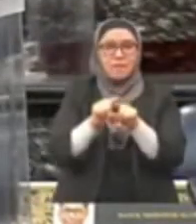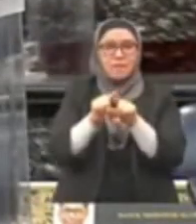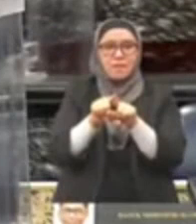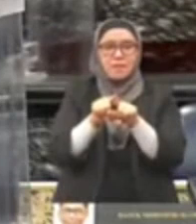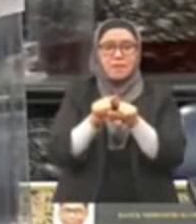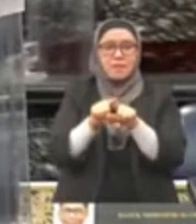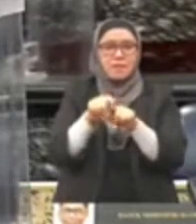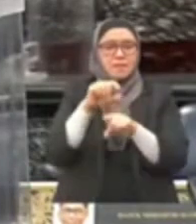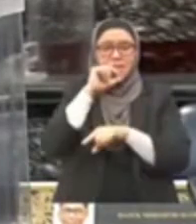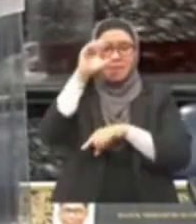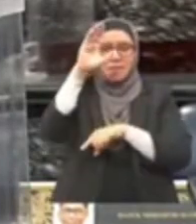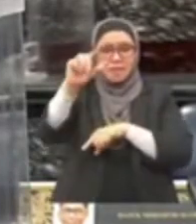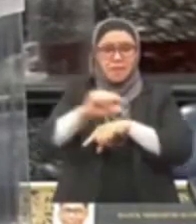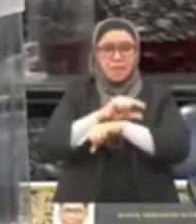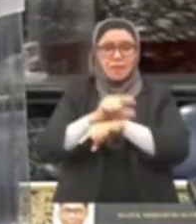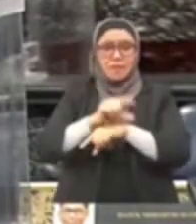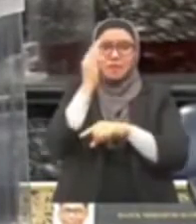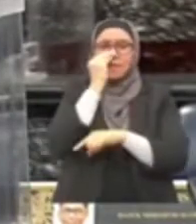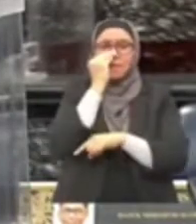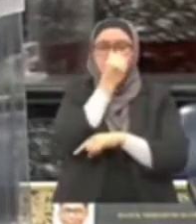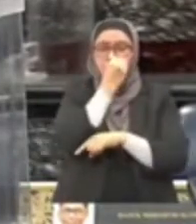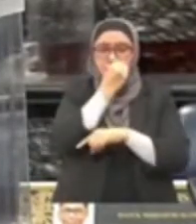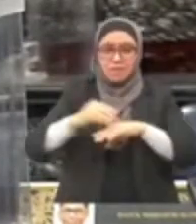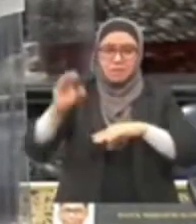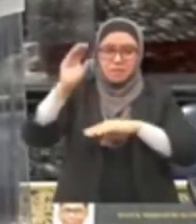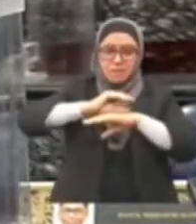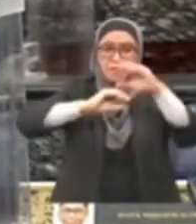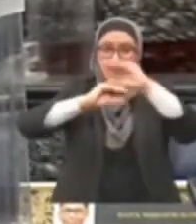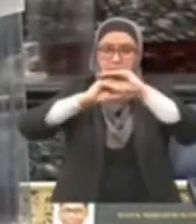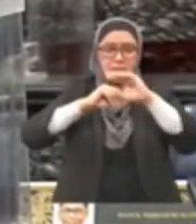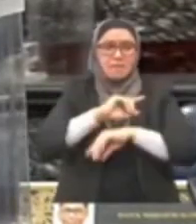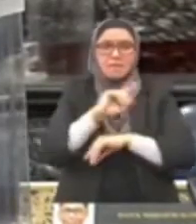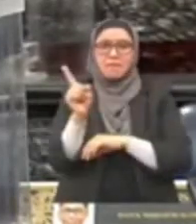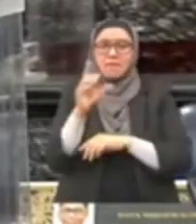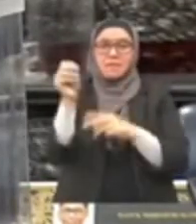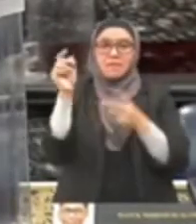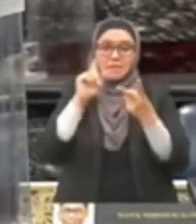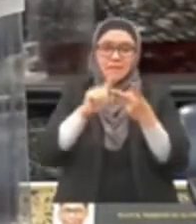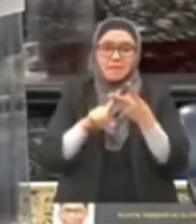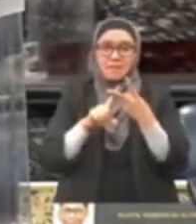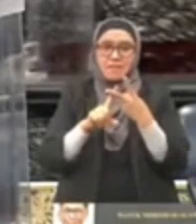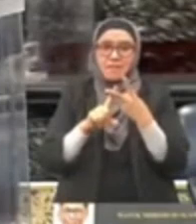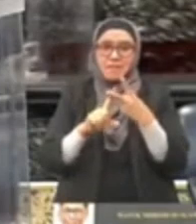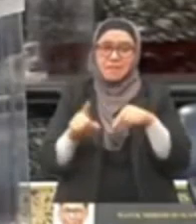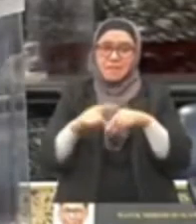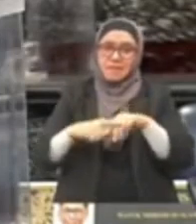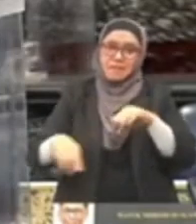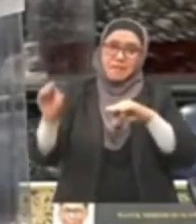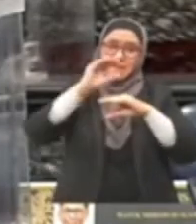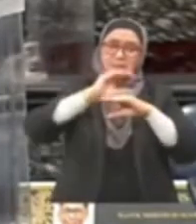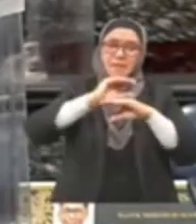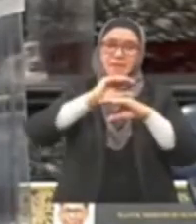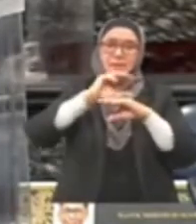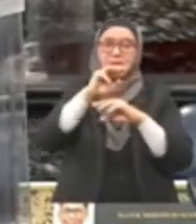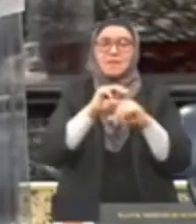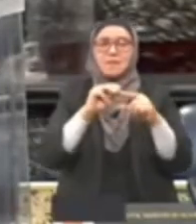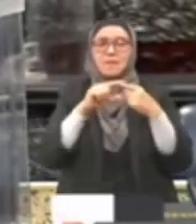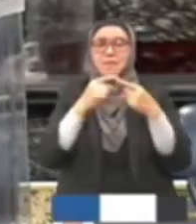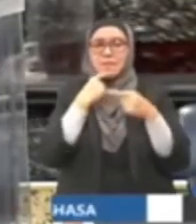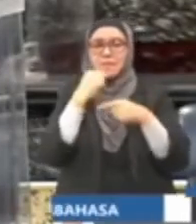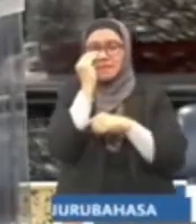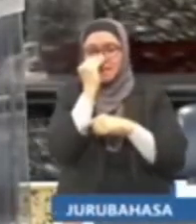faedah atau mengenalkan pada finalti tanpa moratorium bagi semua produk pinjaman Hai Meskipun tidak ada